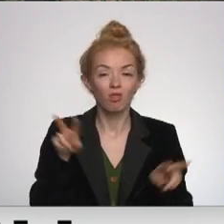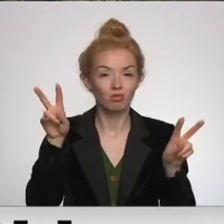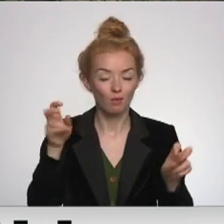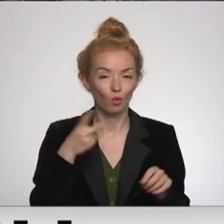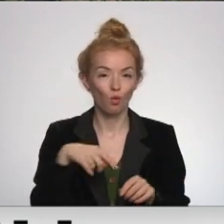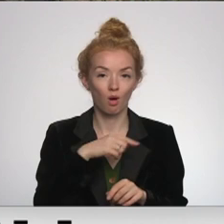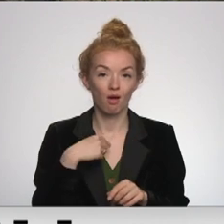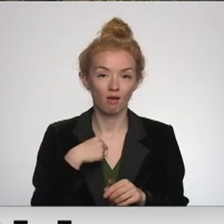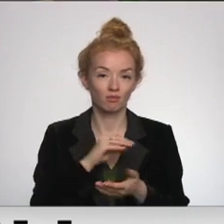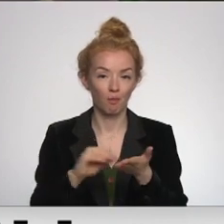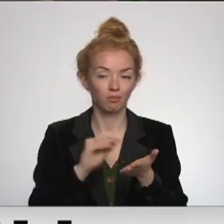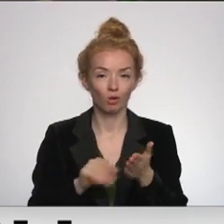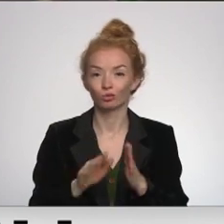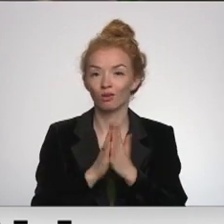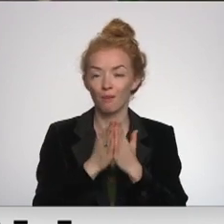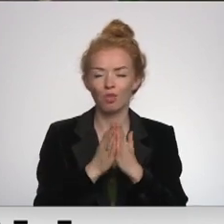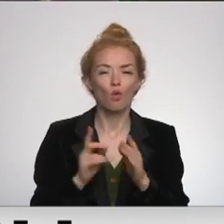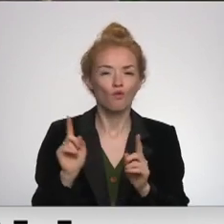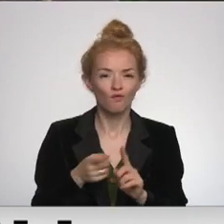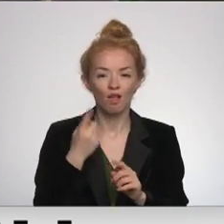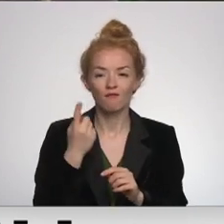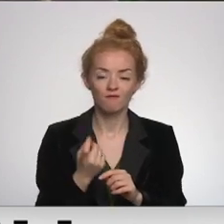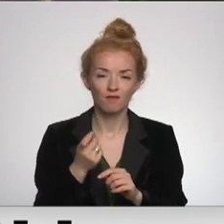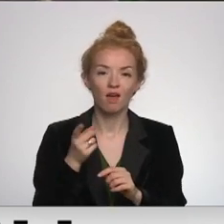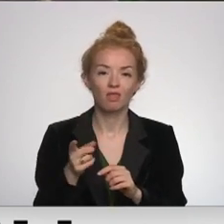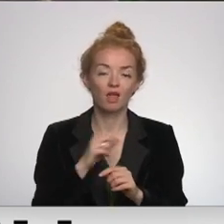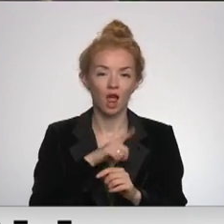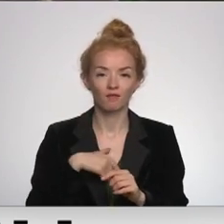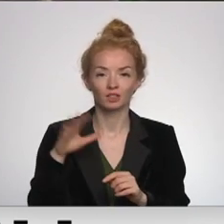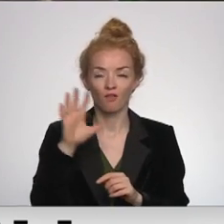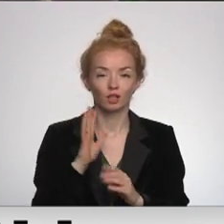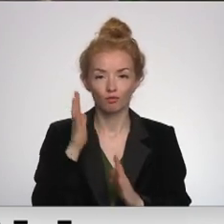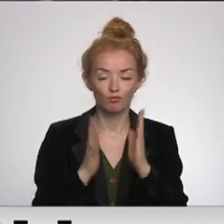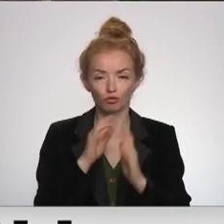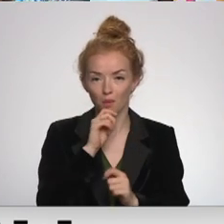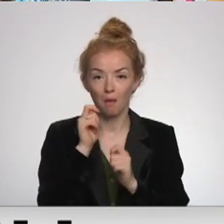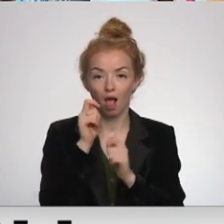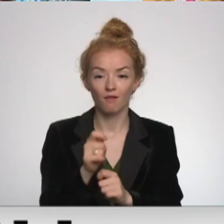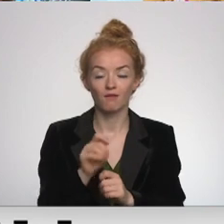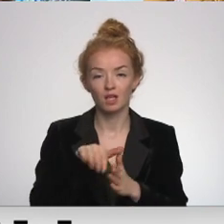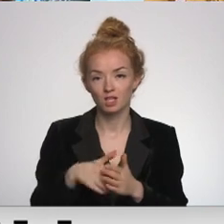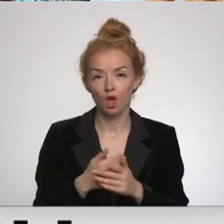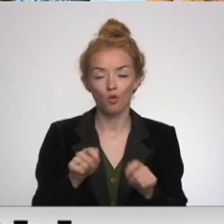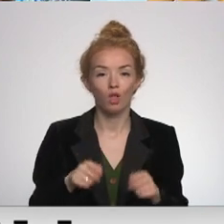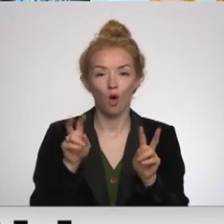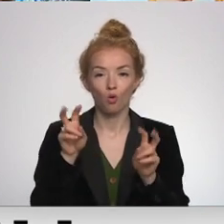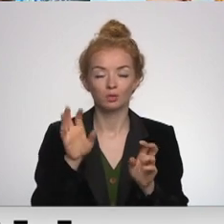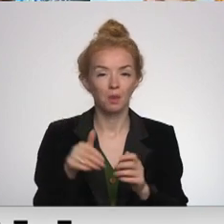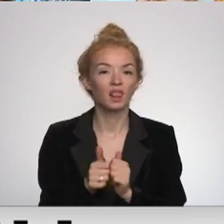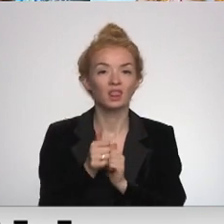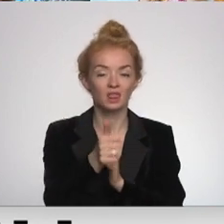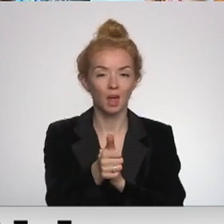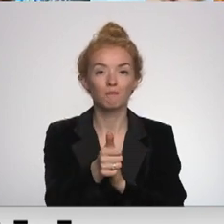es skaru šajā grāmatā. Vēl viena akciju sabiedrības Latvijas valsts meža balva Jaunaudze par debiju bērnu literatūrā un